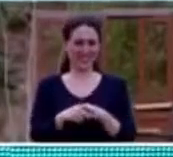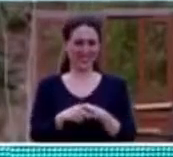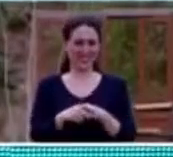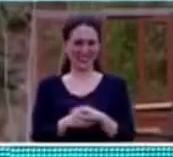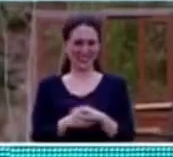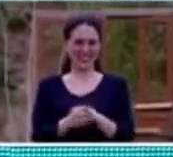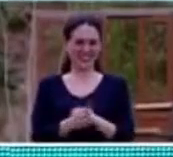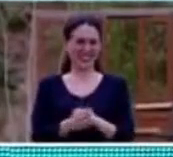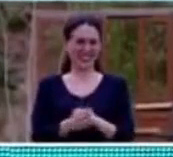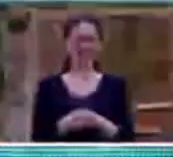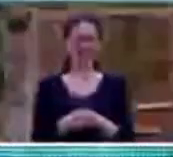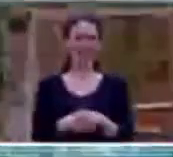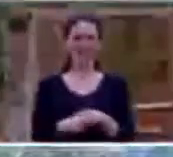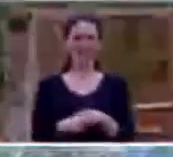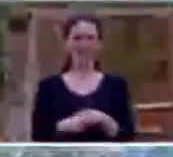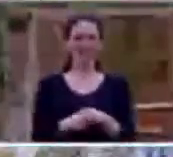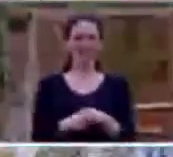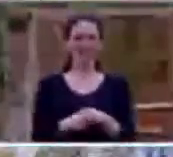تنتخبوني خير، ما